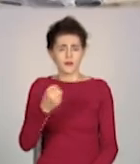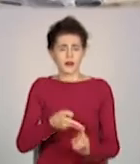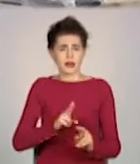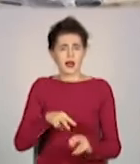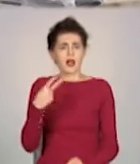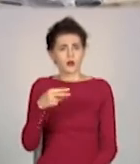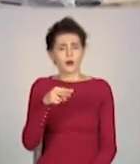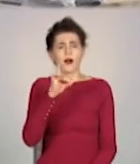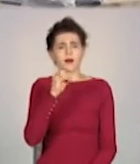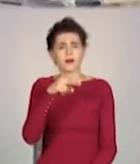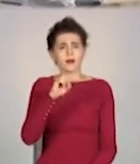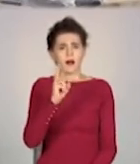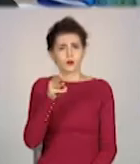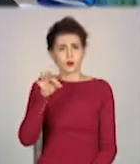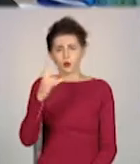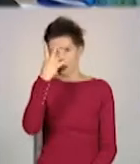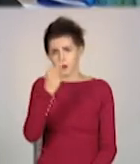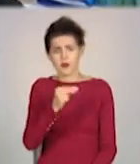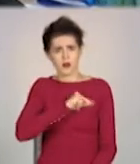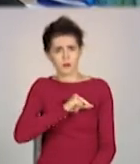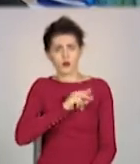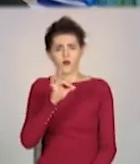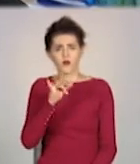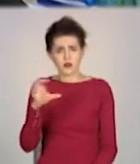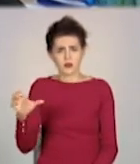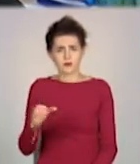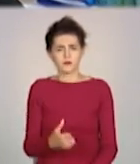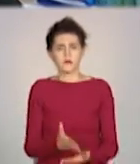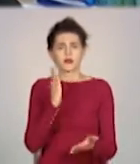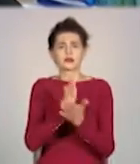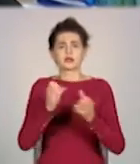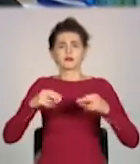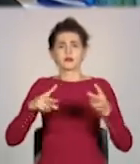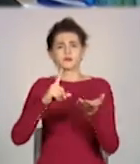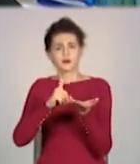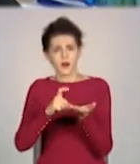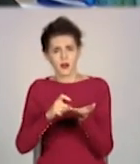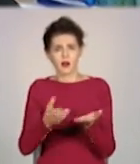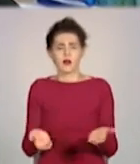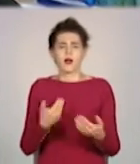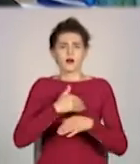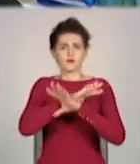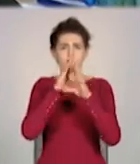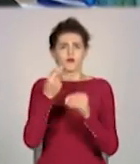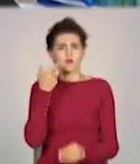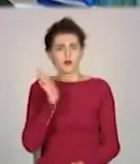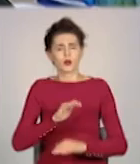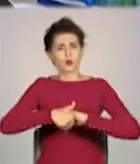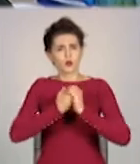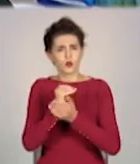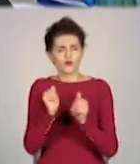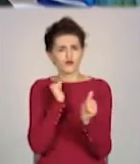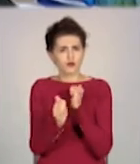редакторка, весь день працює в офісі. У нас є ось такі санітайзери, ми обробляємо дуже часто руки